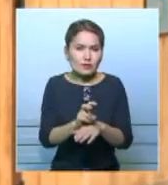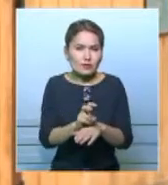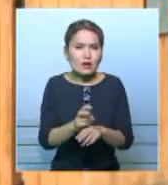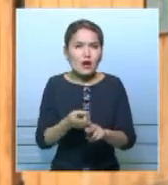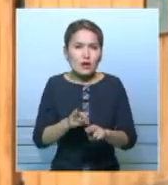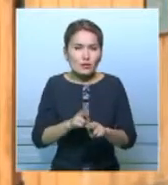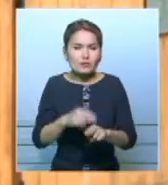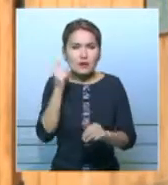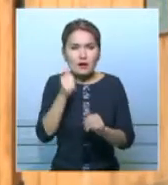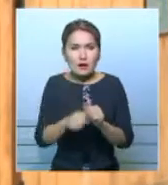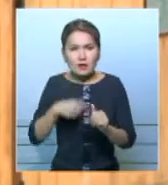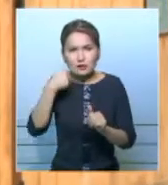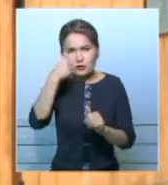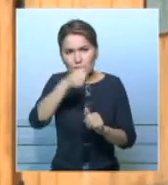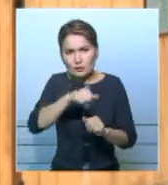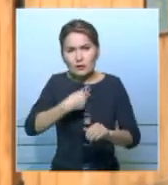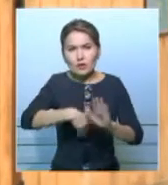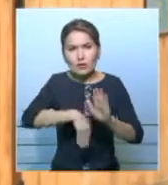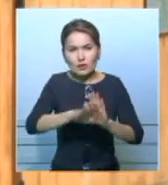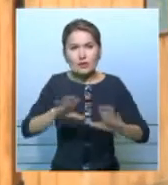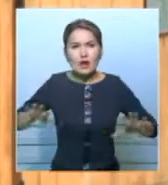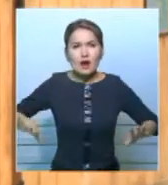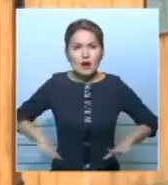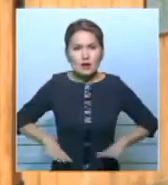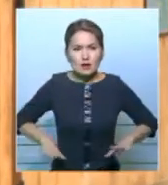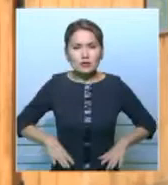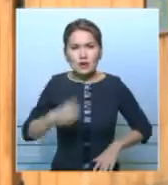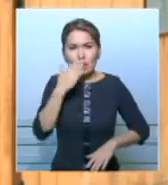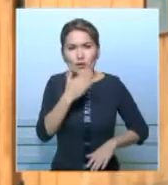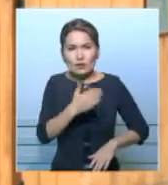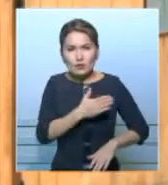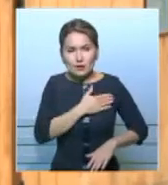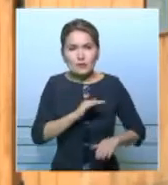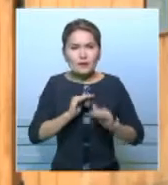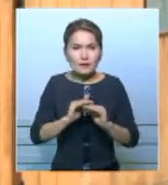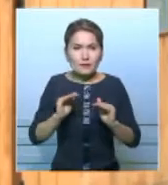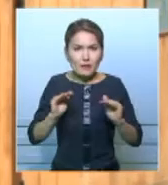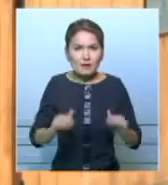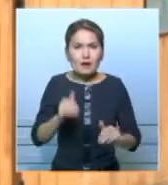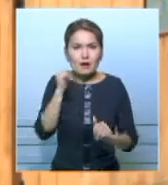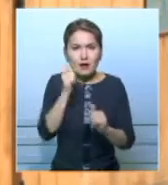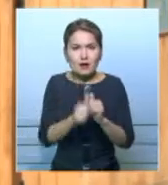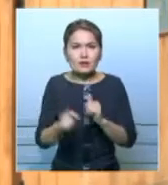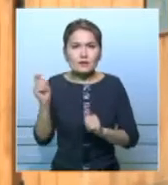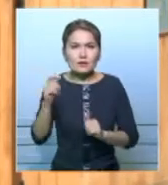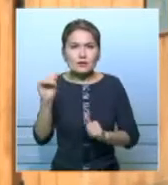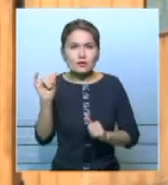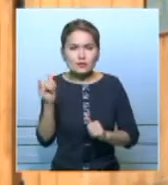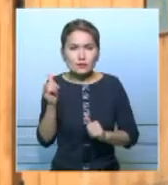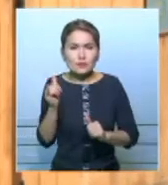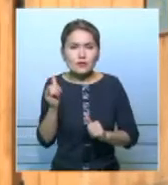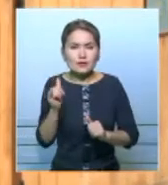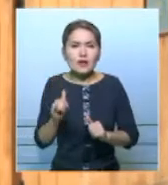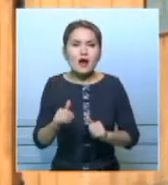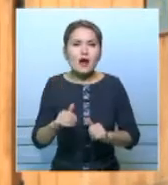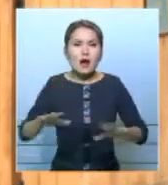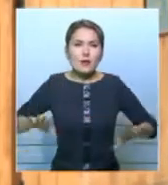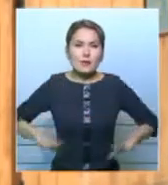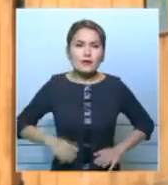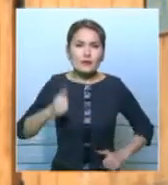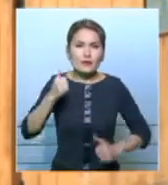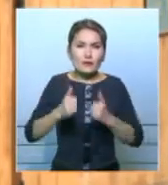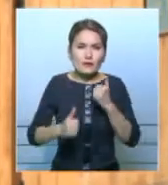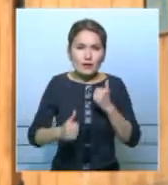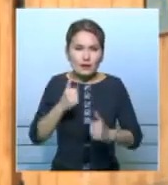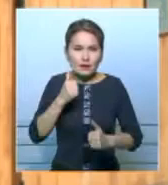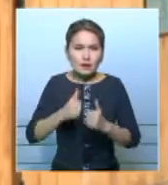бәрі ат десе ешкен ас жер қойды, қазір қазақтың баласы. Ауылда қазір демалыс сайын ат жарысы болып тұрады, бәйге болып тұрады, тай жарысы болып